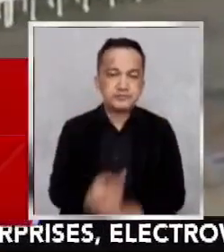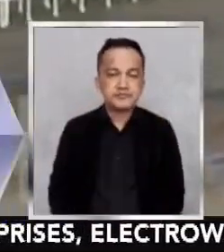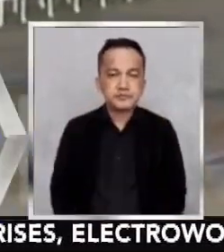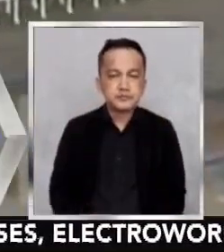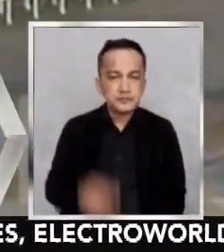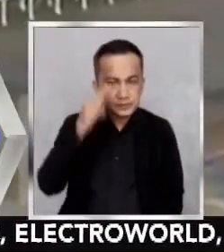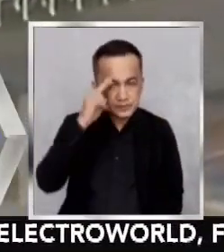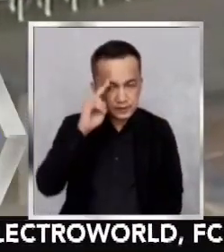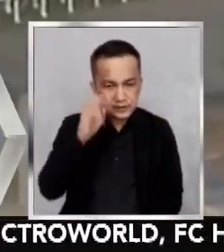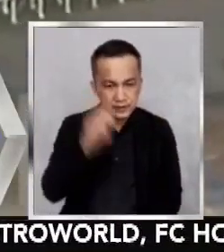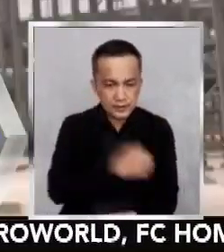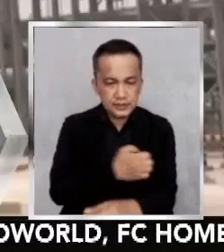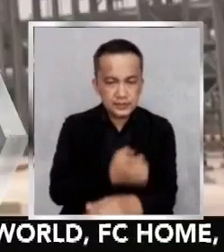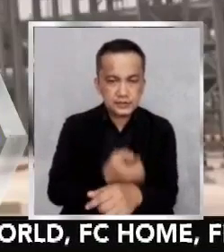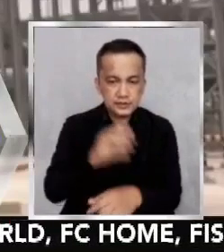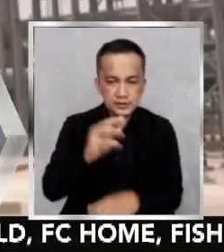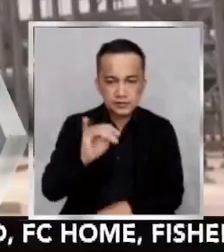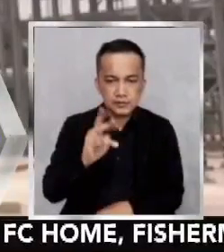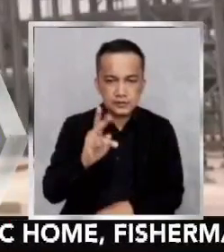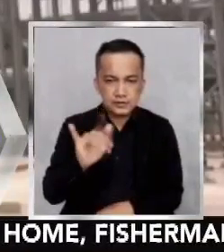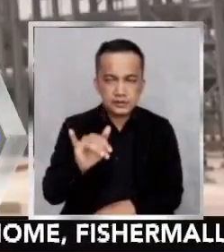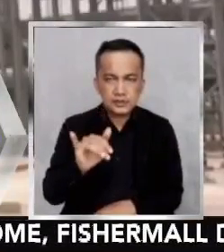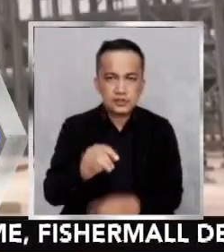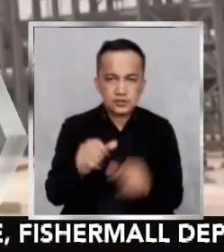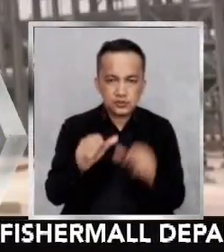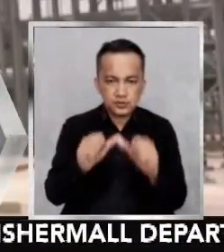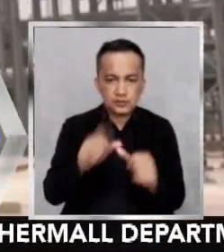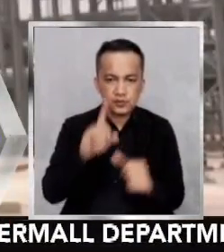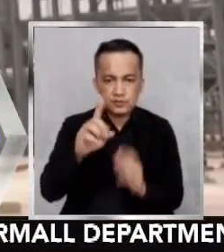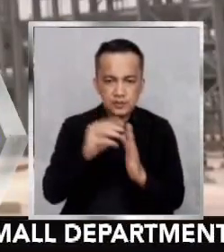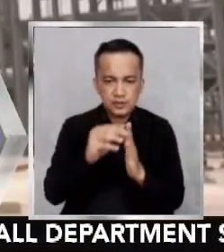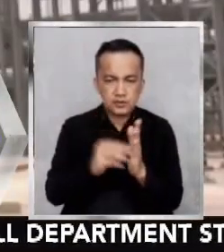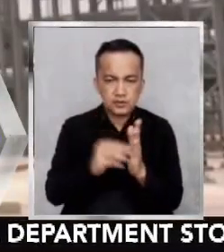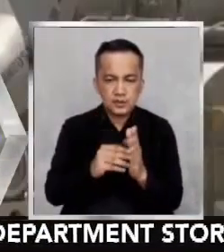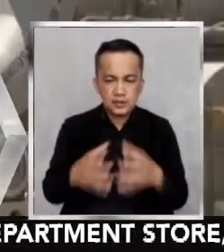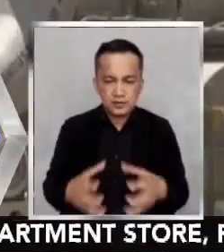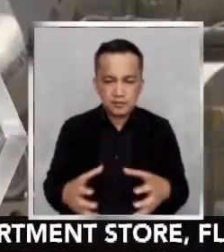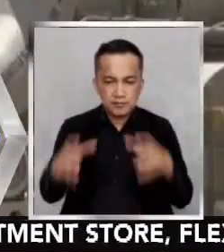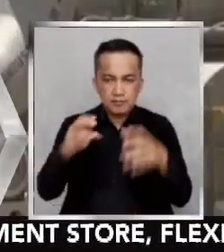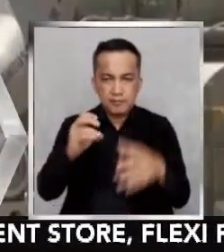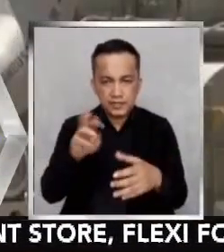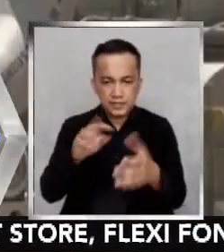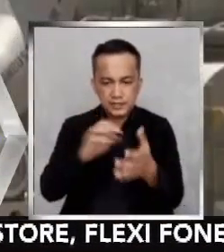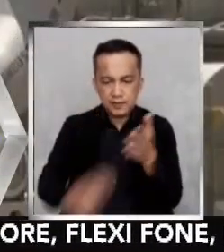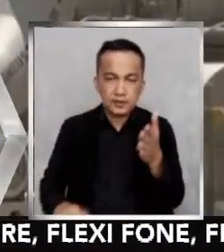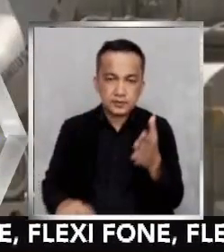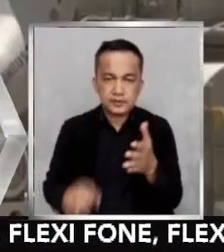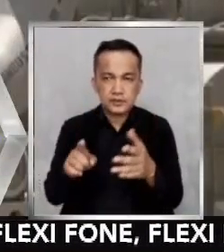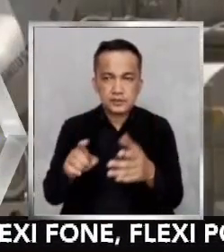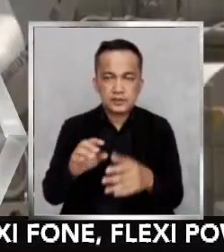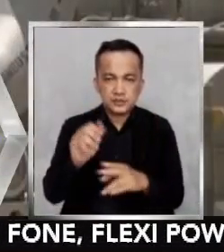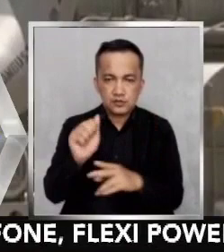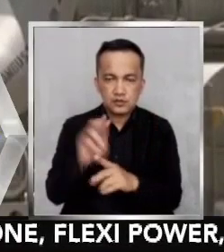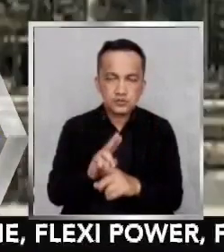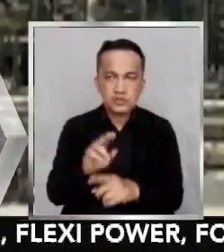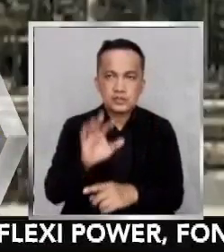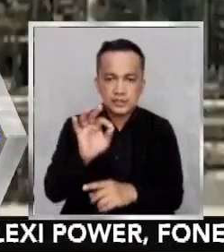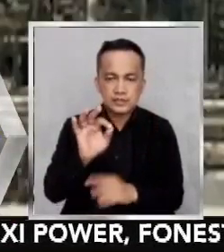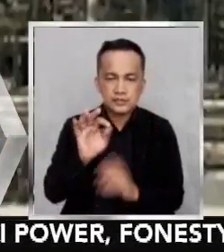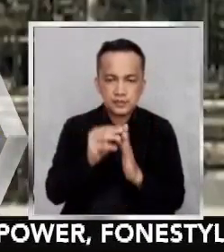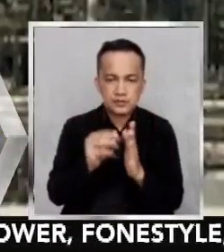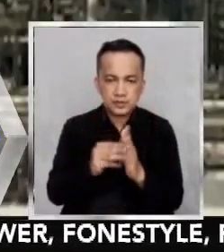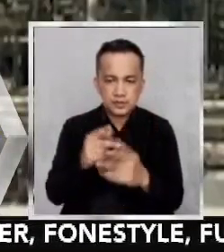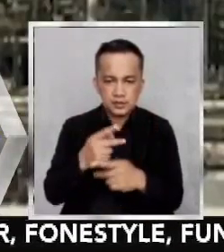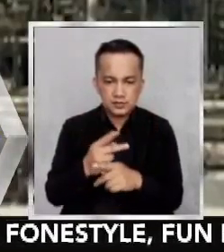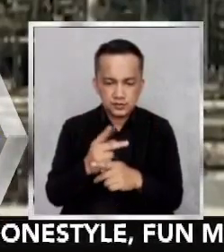Ministry, tuloy pa rin ang 1 million barrels per day na tapyas nila. Kaya sa Agosto, nasa 9 million barrels per day na lang ang mapoproduce silang